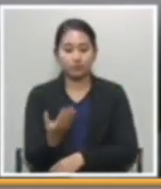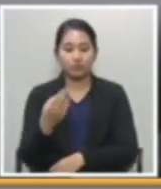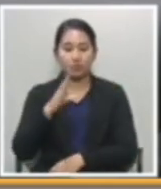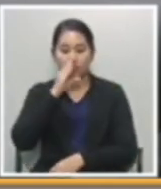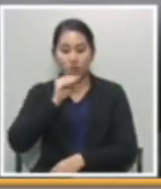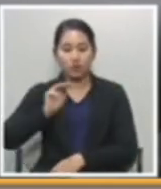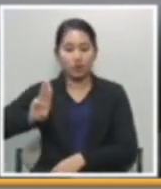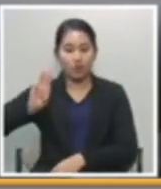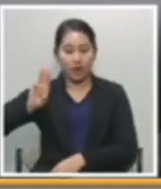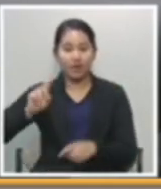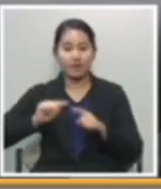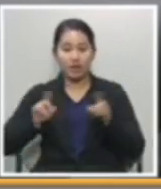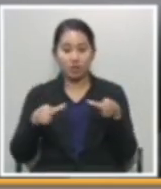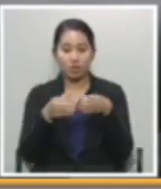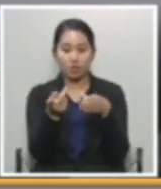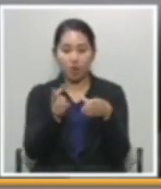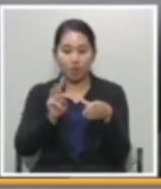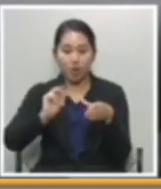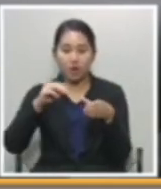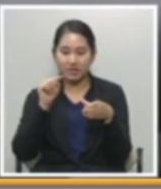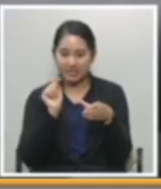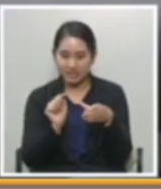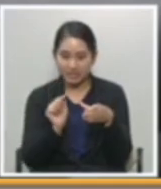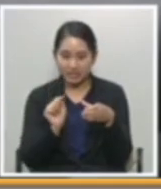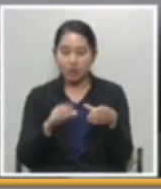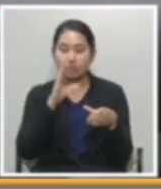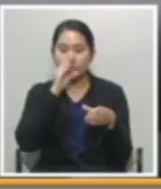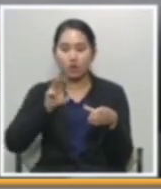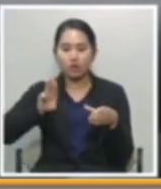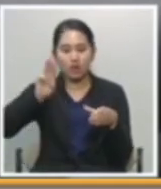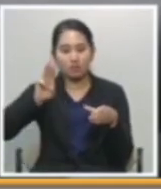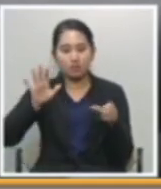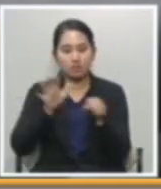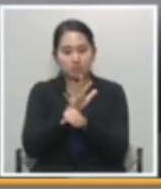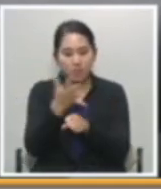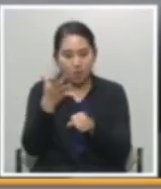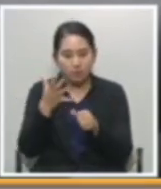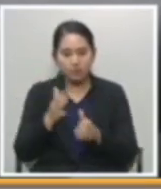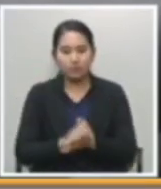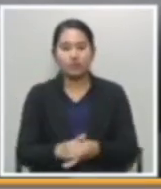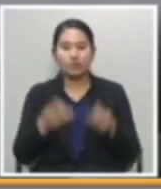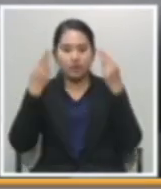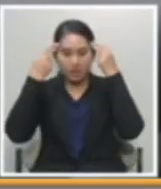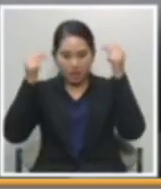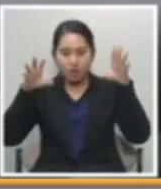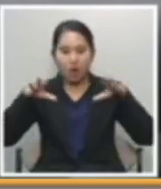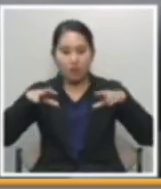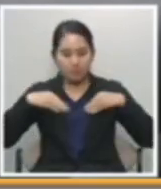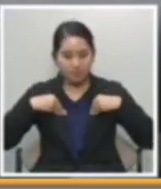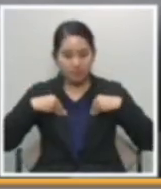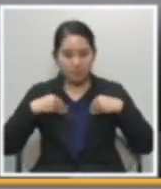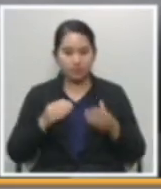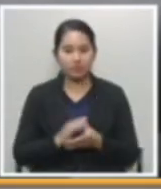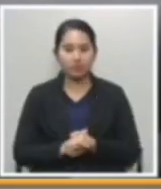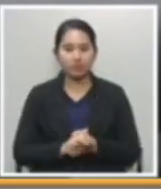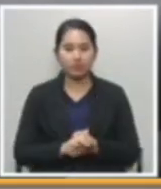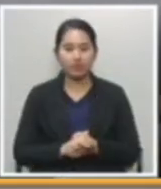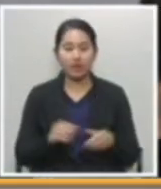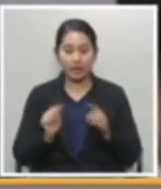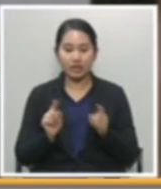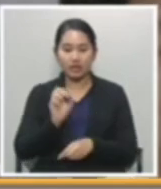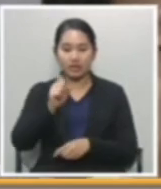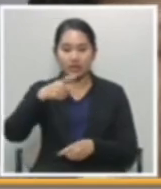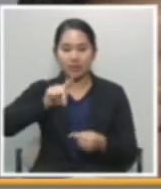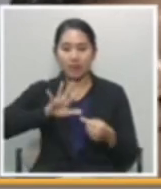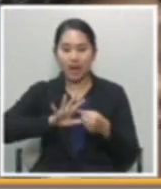คณะรัฐมนตรีนี้ไม่ได้ถวายสัตย์ตามที่รัฐธรรมนูญกำหนดไว้นะท่านนายกรัฐมนตรีเองก็ยอมรับสารภาพแต่ไม่ใช่ในสภานะฮะย